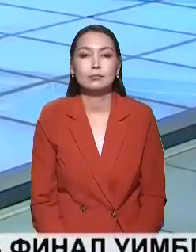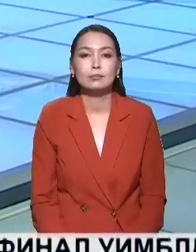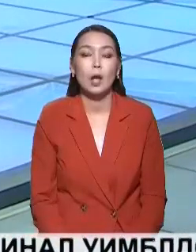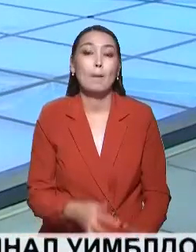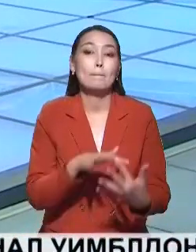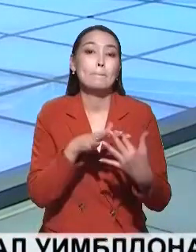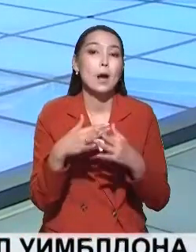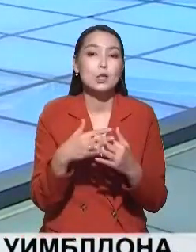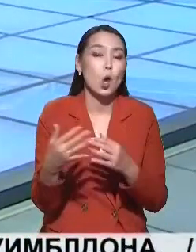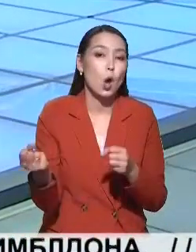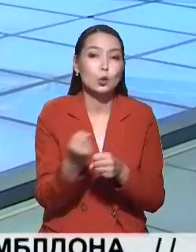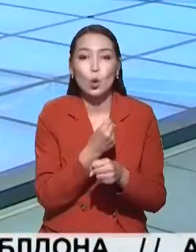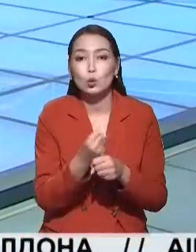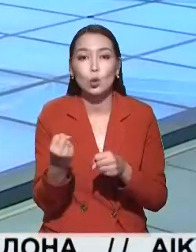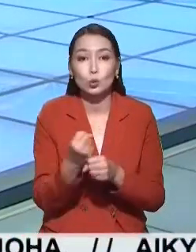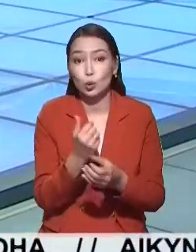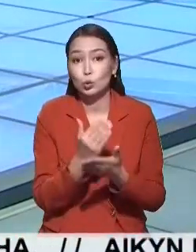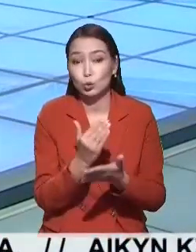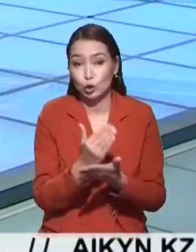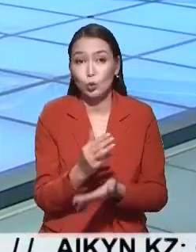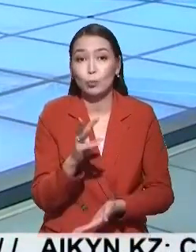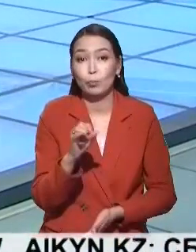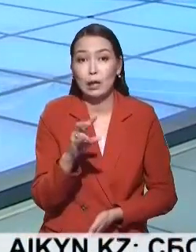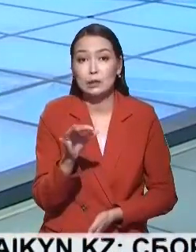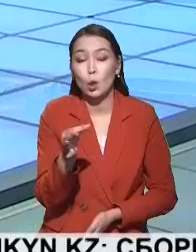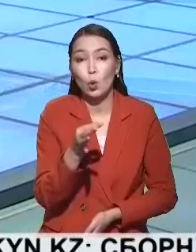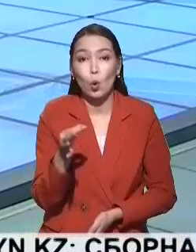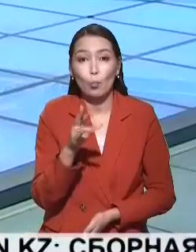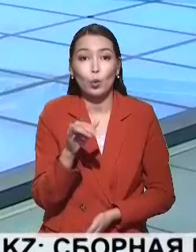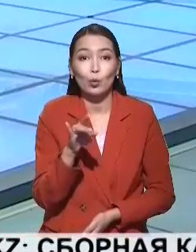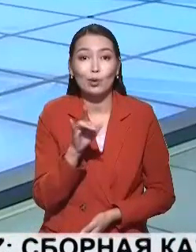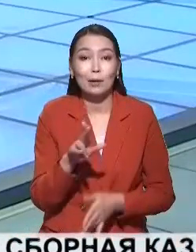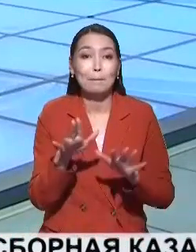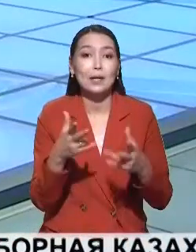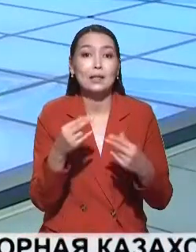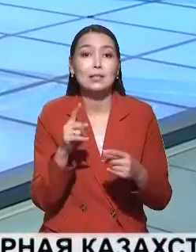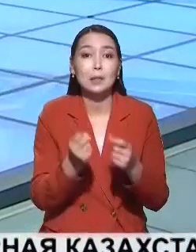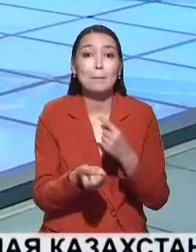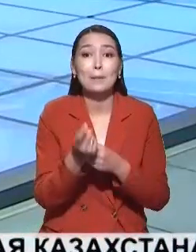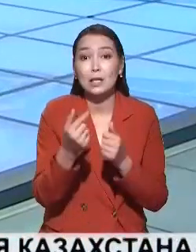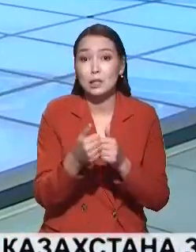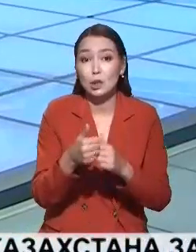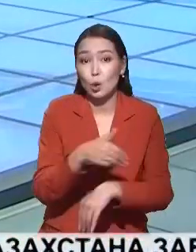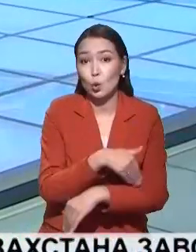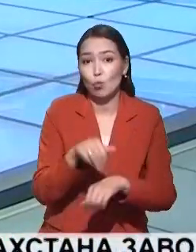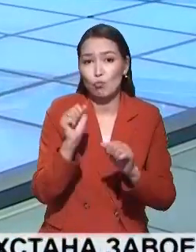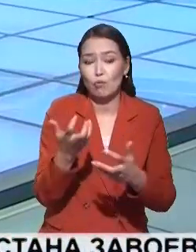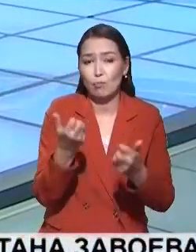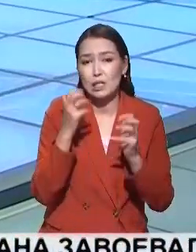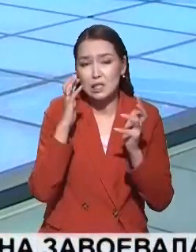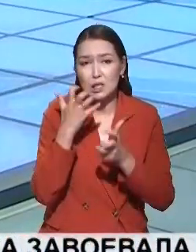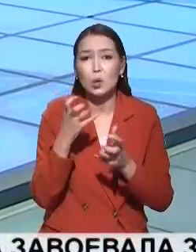Поселок кулачных боев существует в Магистауской области. Курык – место, где за появление на соседней улице можно получить серьезные